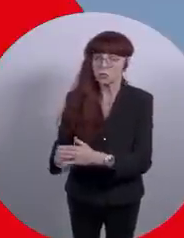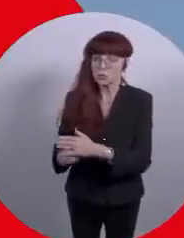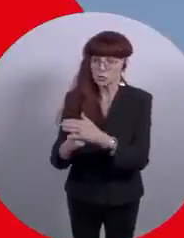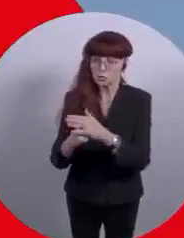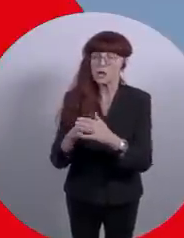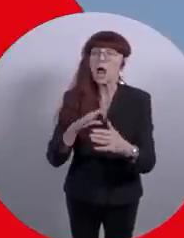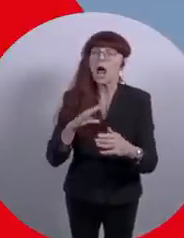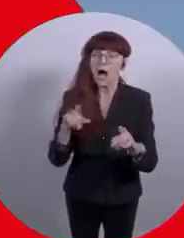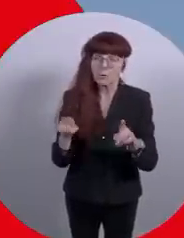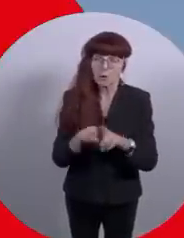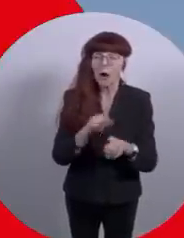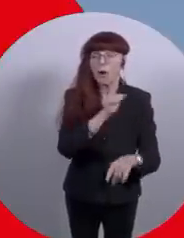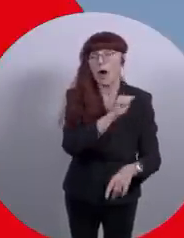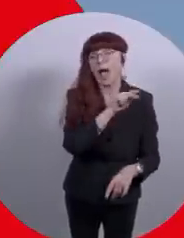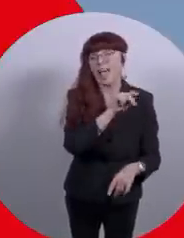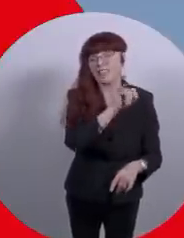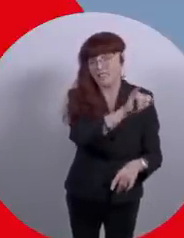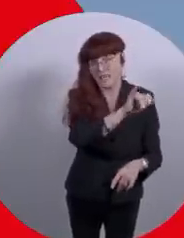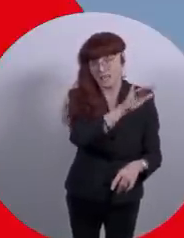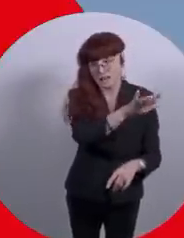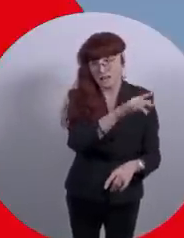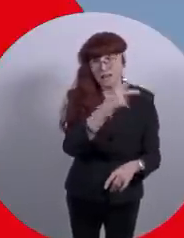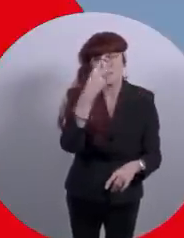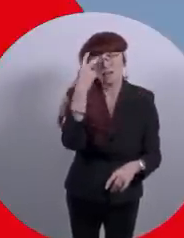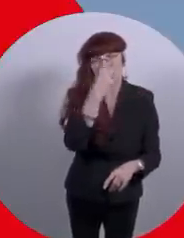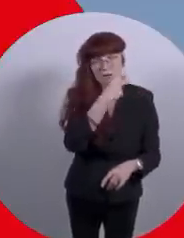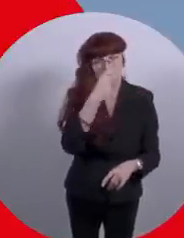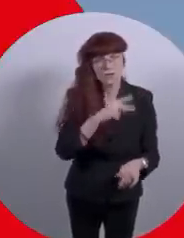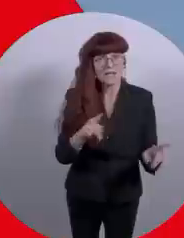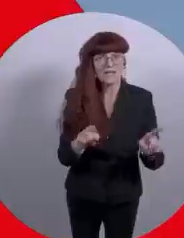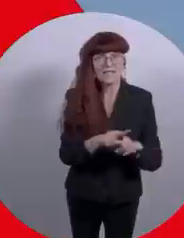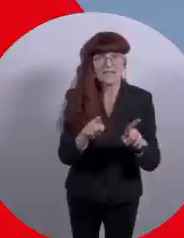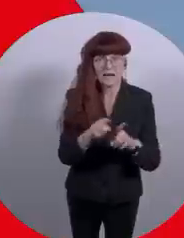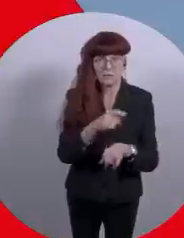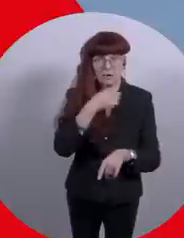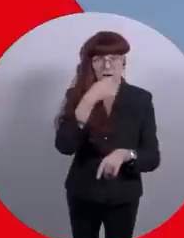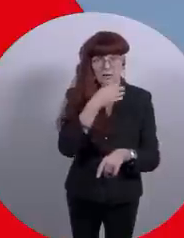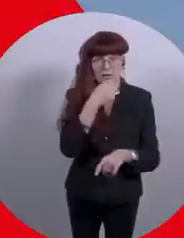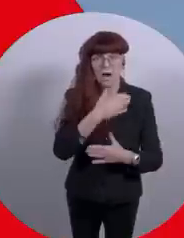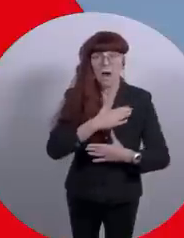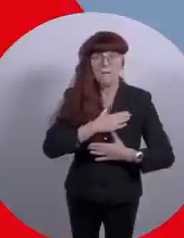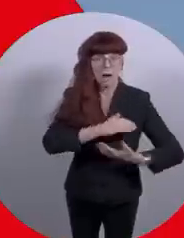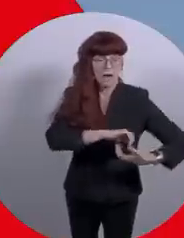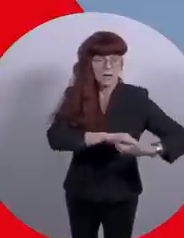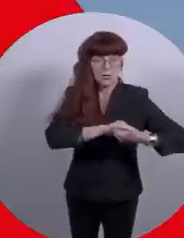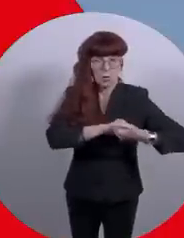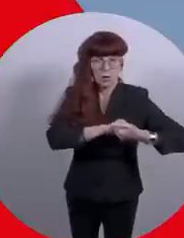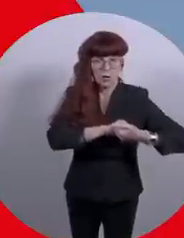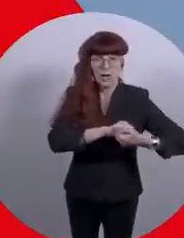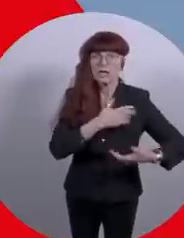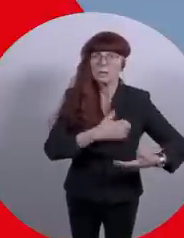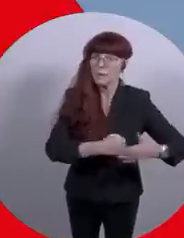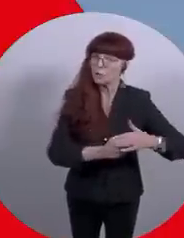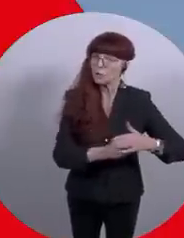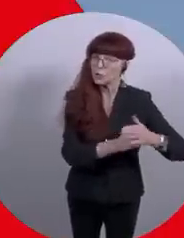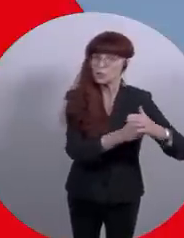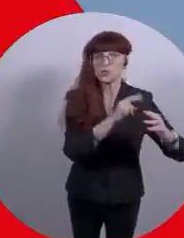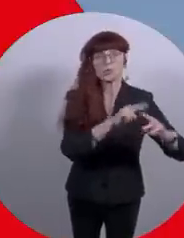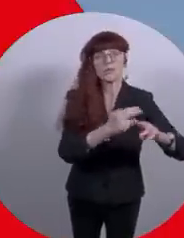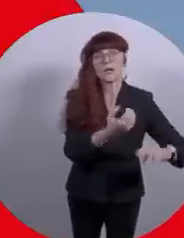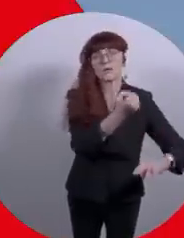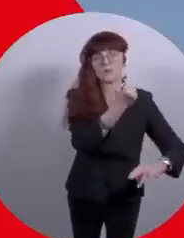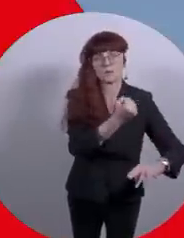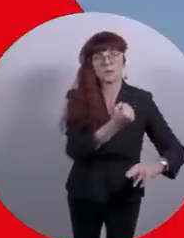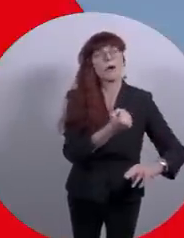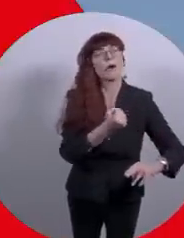Adresse selbstverständlich so wie auch meine vorräter hast du auch meine volle Solidarität und auch meine Unterstützung herzliches Glück